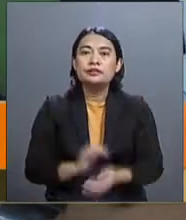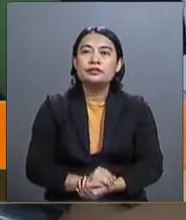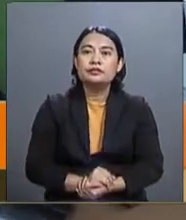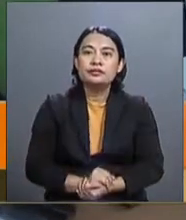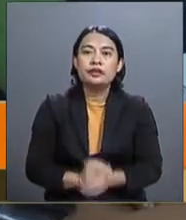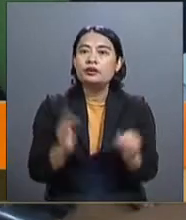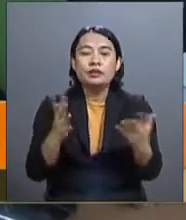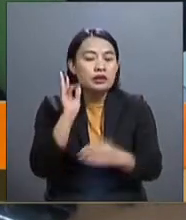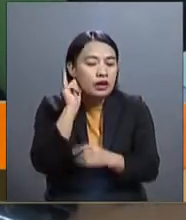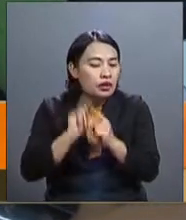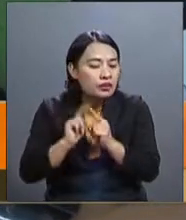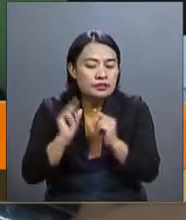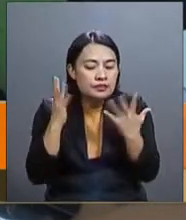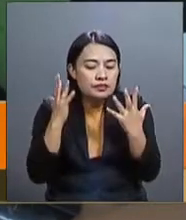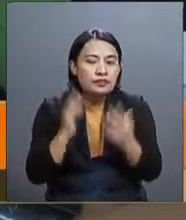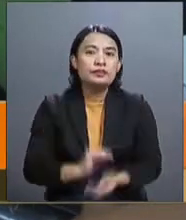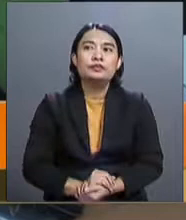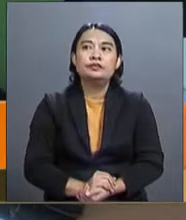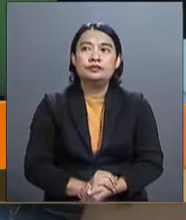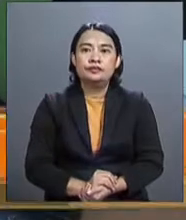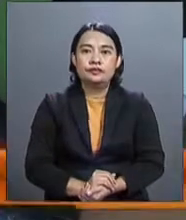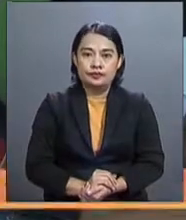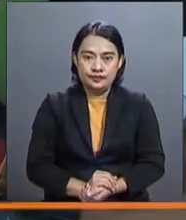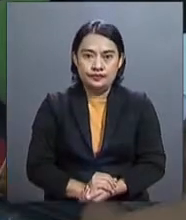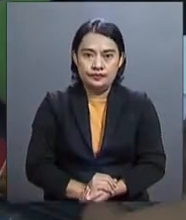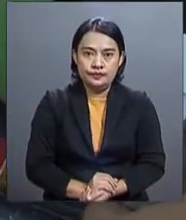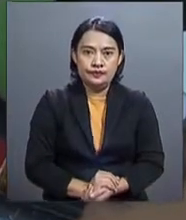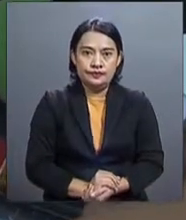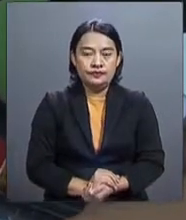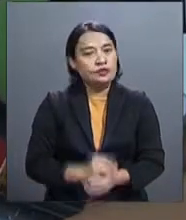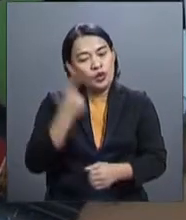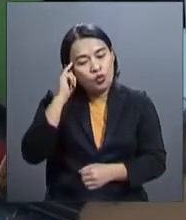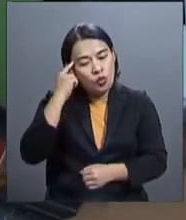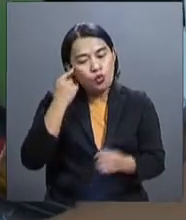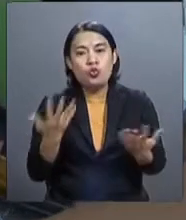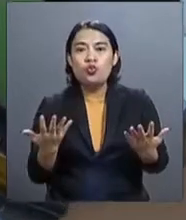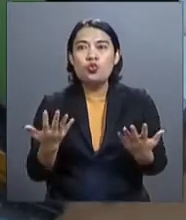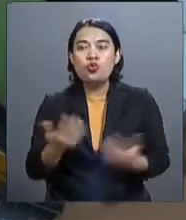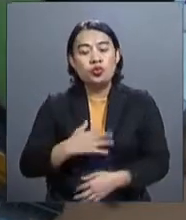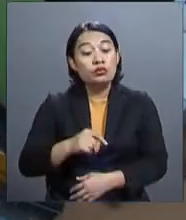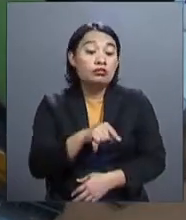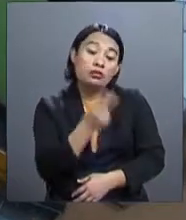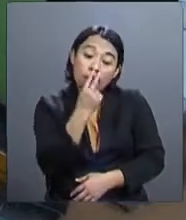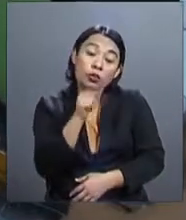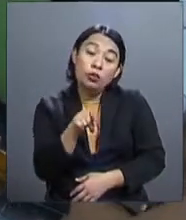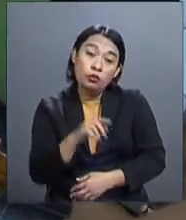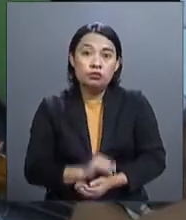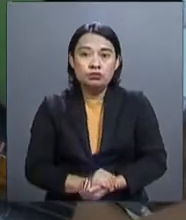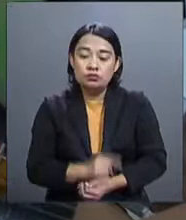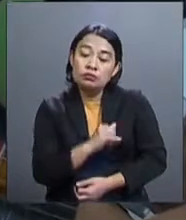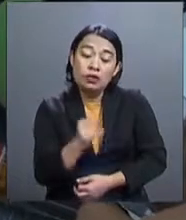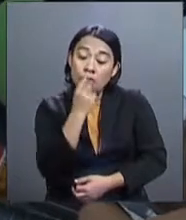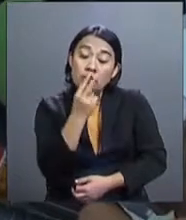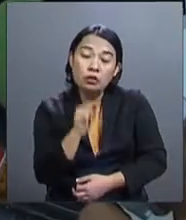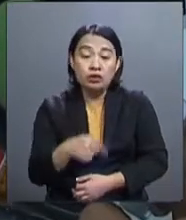ข่าวแหล่งข่าวไม่รู้ ใต้ดินยังมีพวกกลุ่มที่เ คยไปก็ไปรู้ก็ไปเธอก็ไปดูเอาสิเธอก็ไปดูเธอจะไปรู้ได้ไ